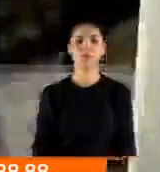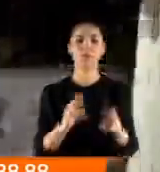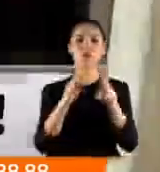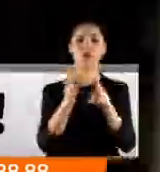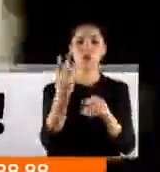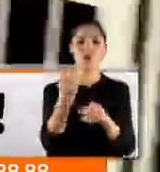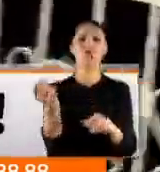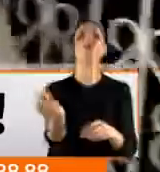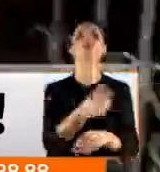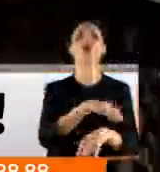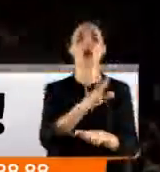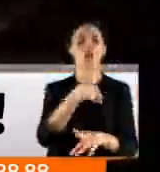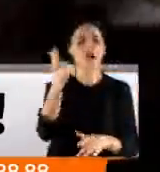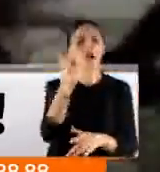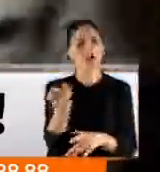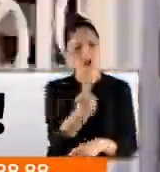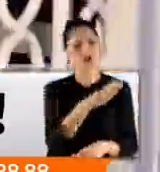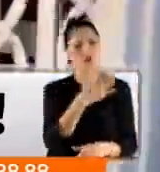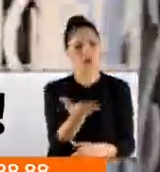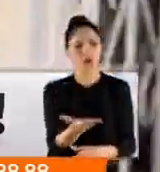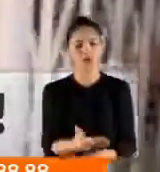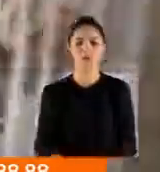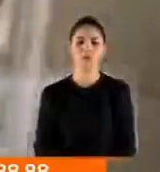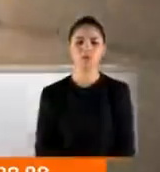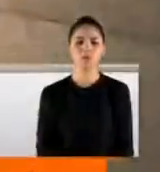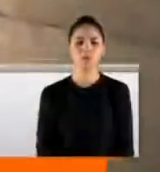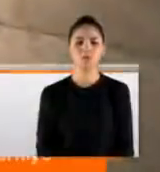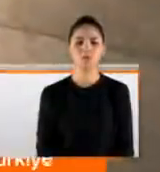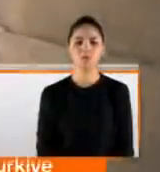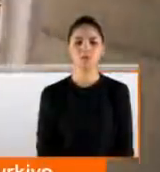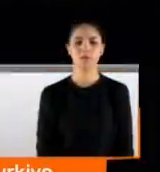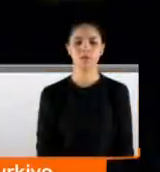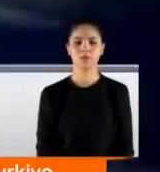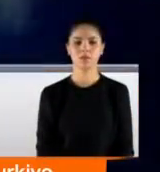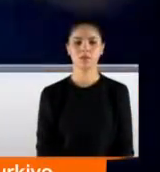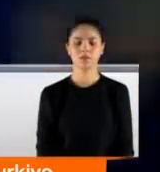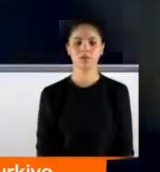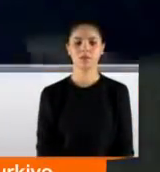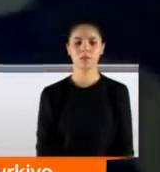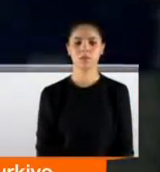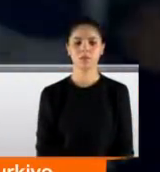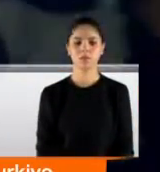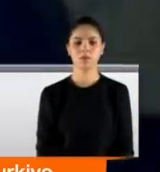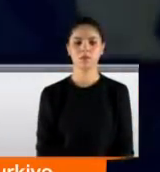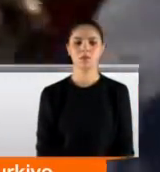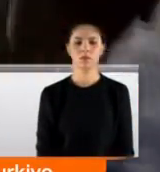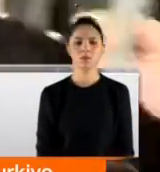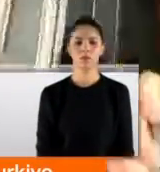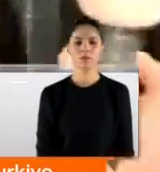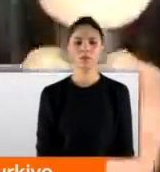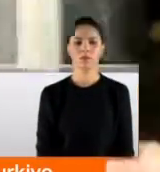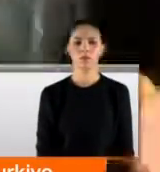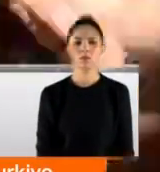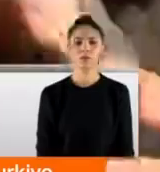Koronadan kaçmadılar, kameralardan kaçtıkları kadar. Hanımefendiler, nereye kapı? Buradan bir kaçış mı var? Evet, ülkeceli görüyorsunuz şu anda.